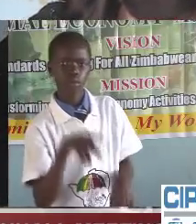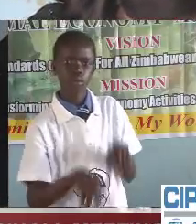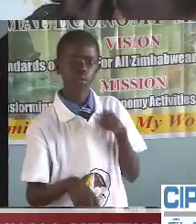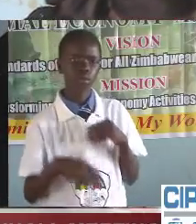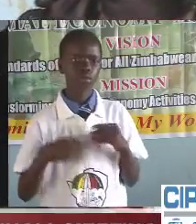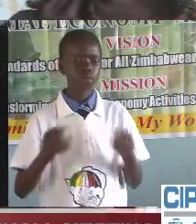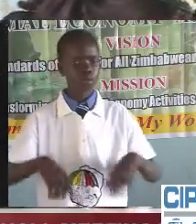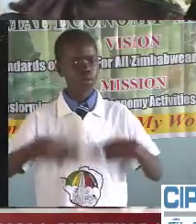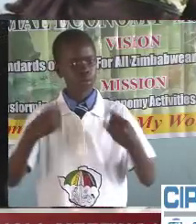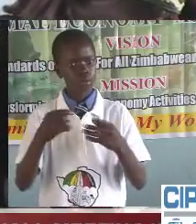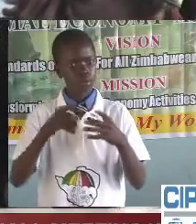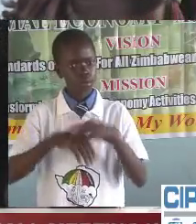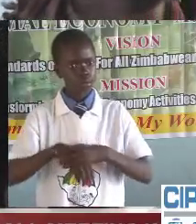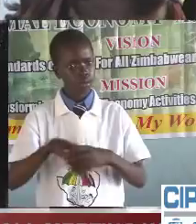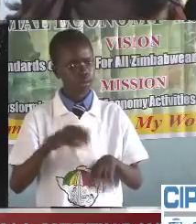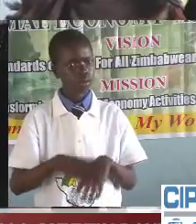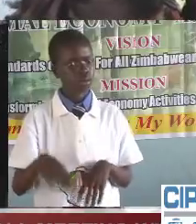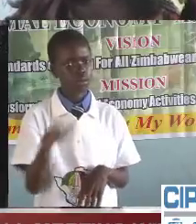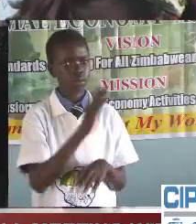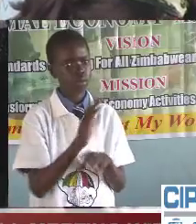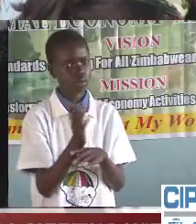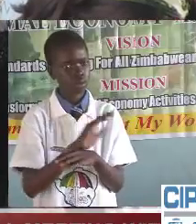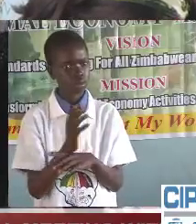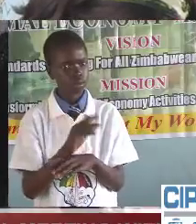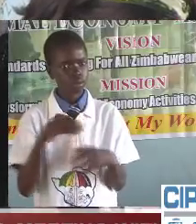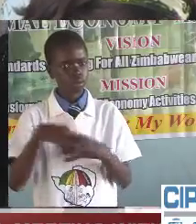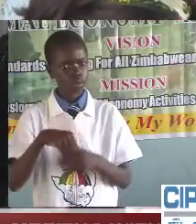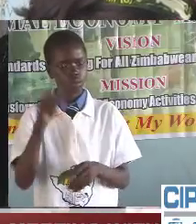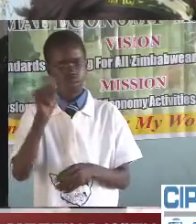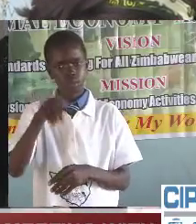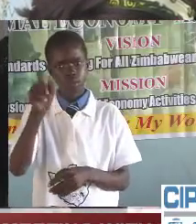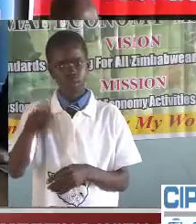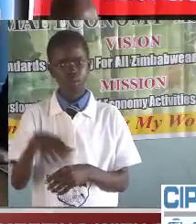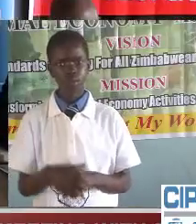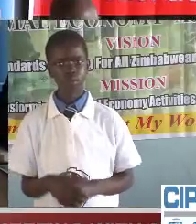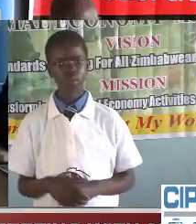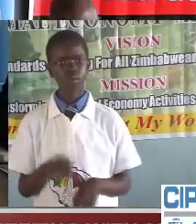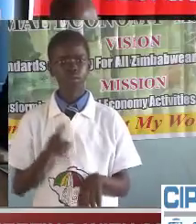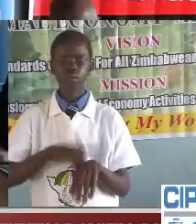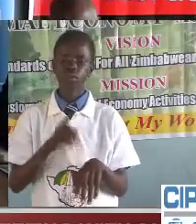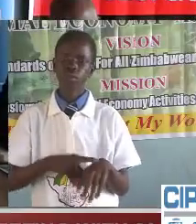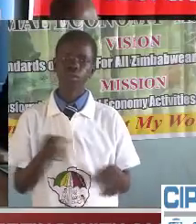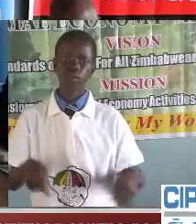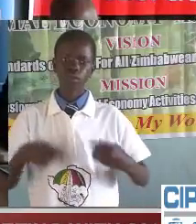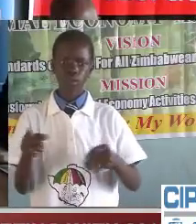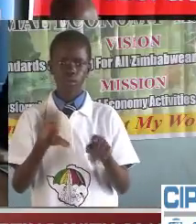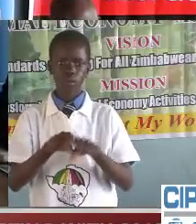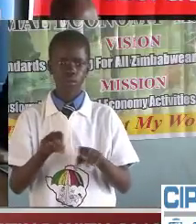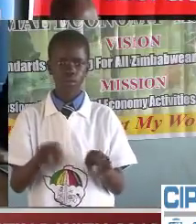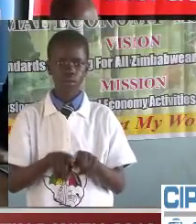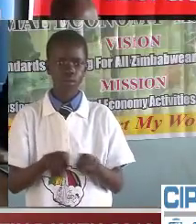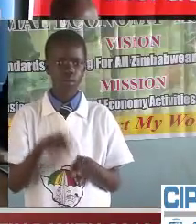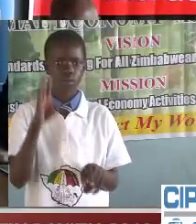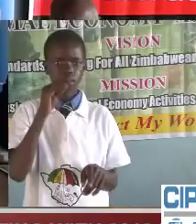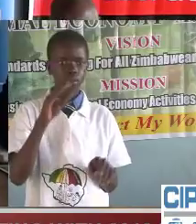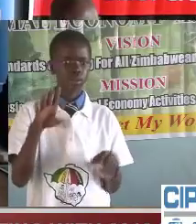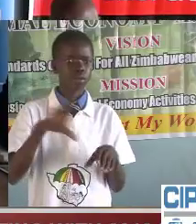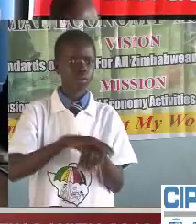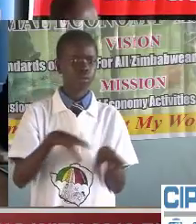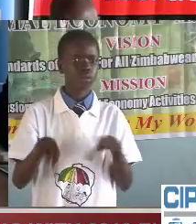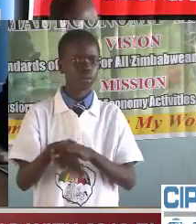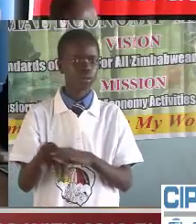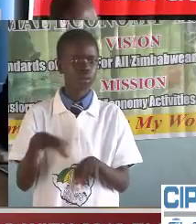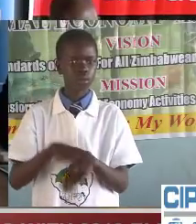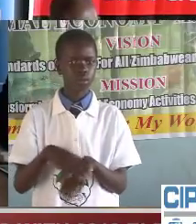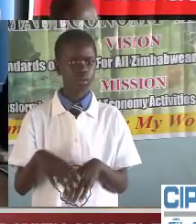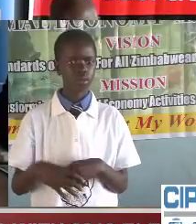vapiwewo capital yokuti vatenge machinery. Kana uri muchini wamajuzi nguva chambeni varuke majuzi ngavapiwewo capital yokuti vakaita magurunzi